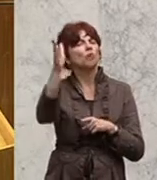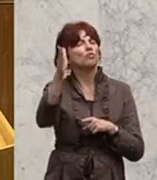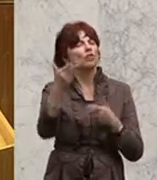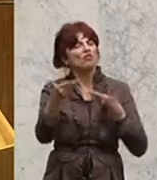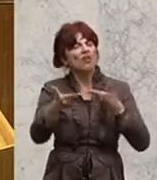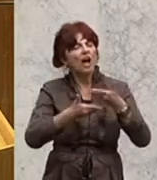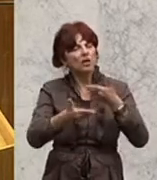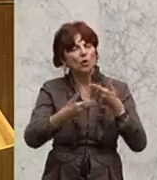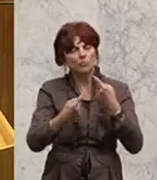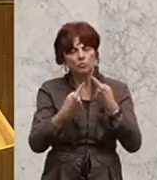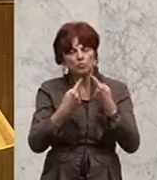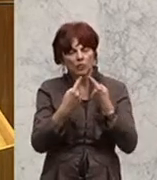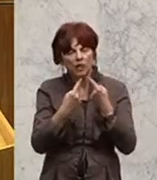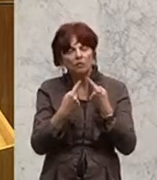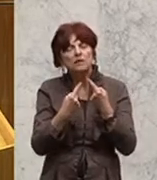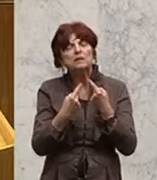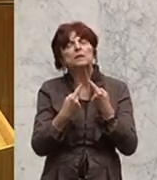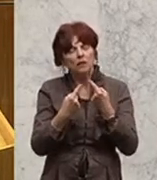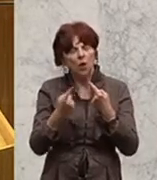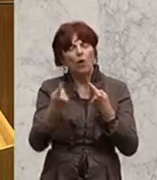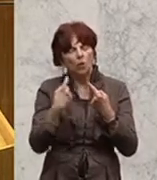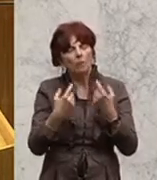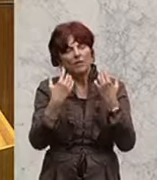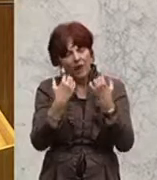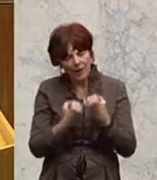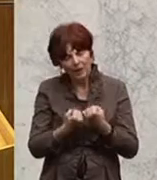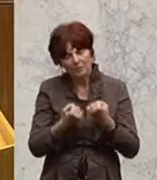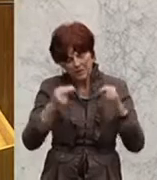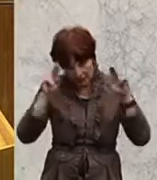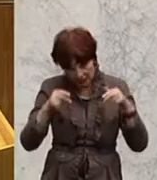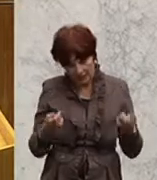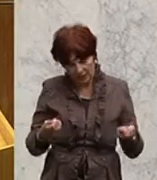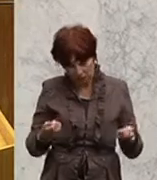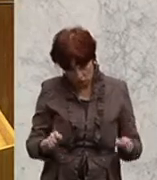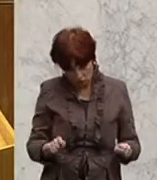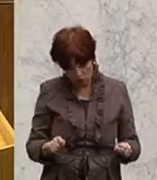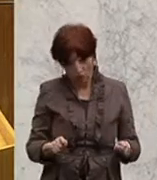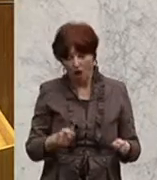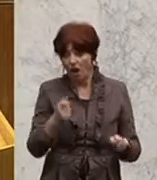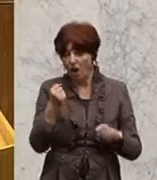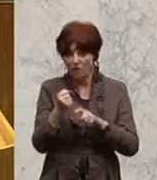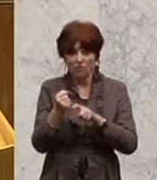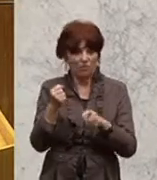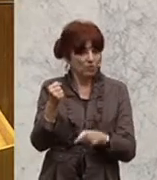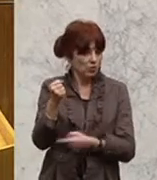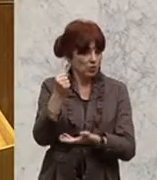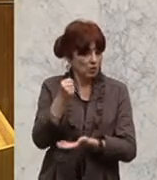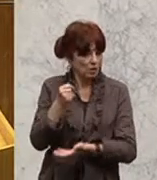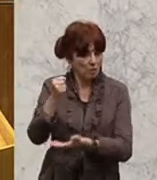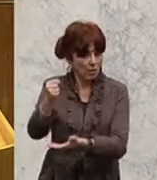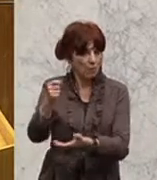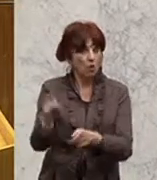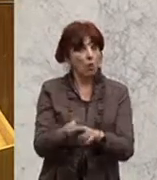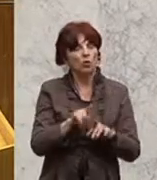Besprechungen werden die richtigen Beschlüsse, ob es um finanzielle Mittel, aber auch konkret um operative Hilfe geht,